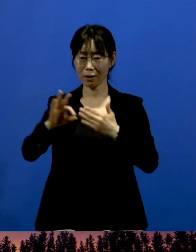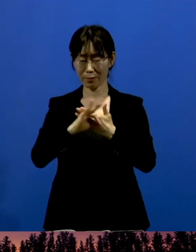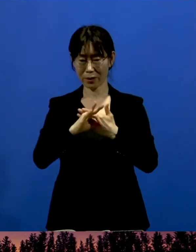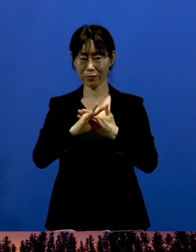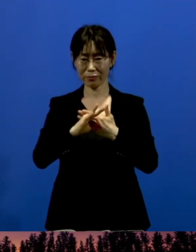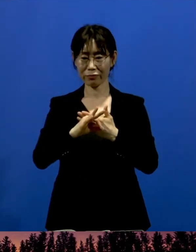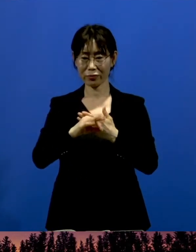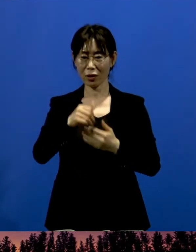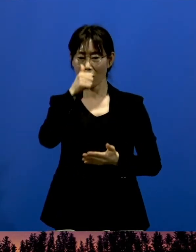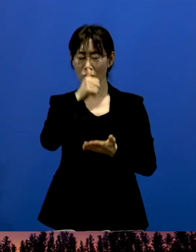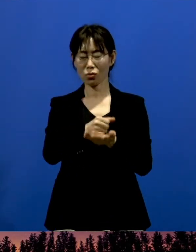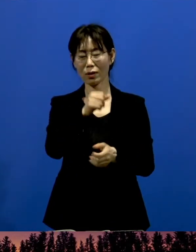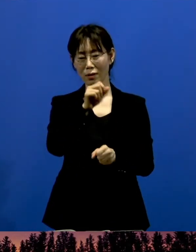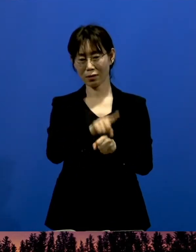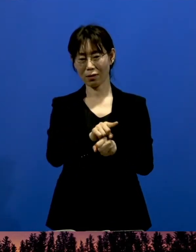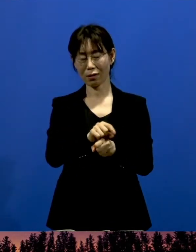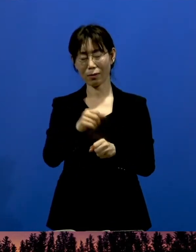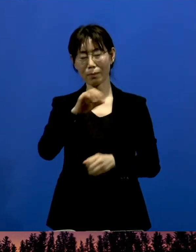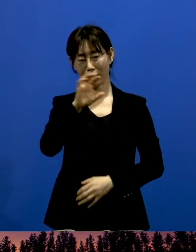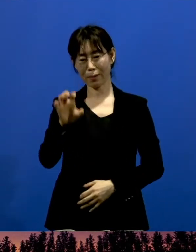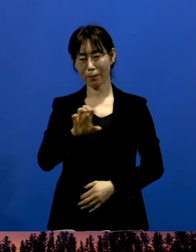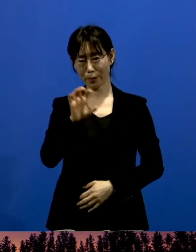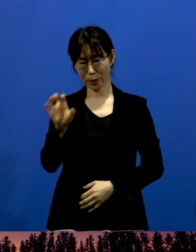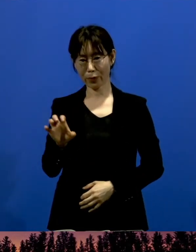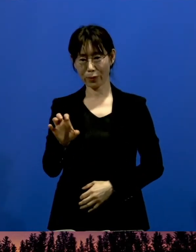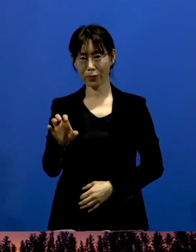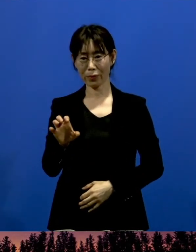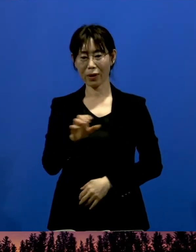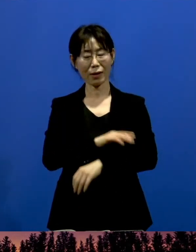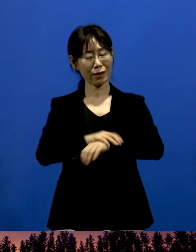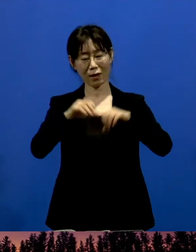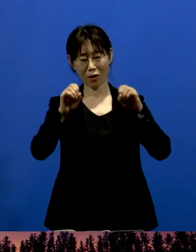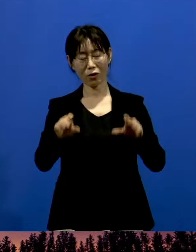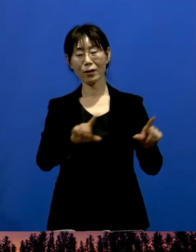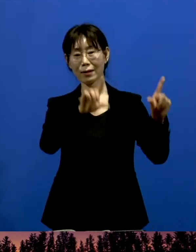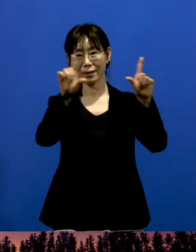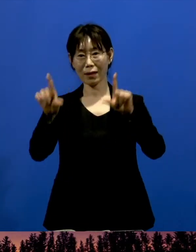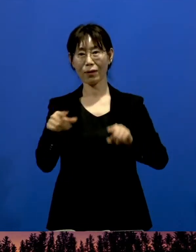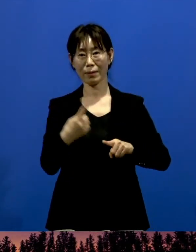그대로 일상으로 돌아가요. 그게 여러분 전도서에서 헛되고 헛된 삶이라는 거예요.